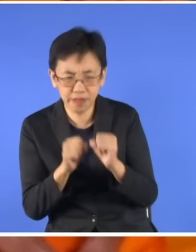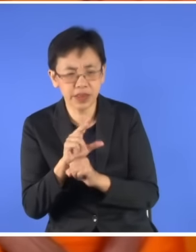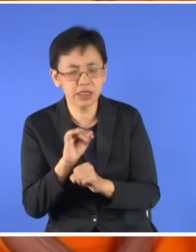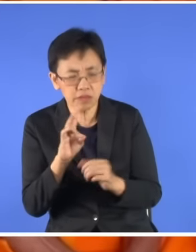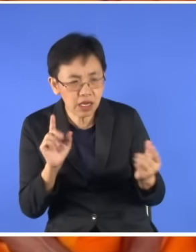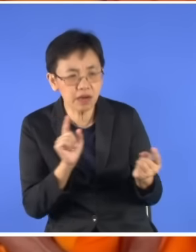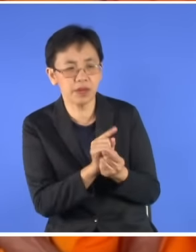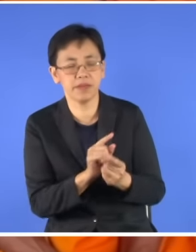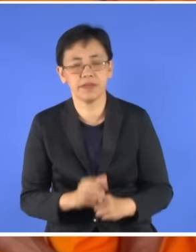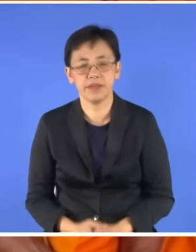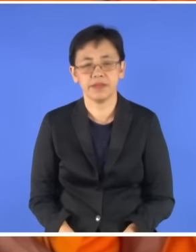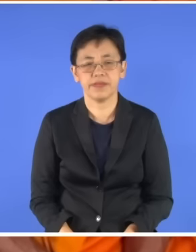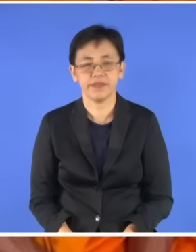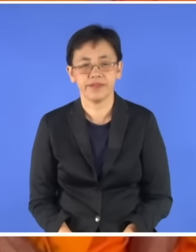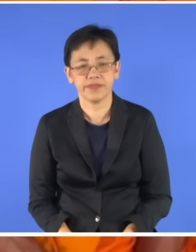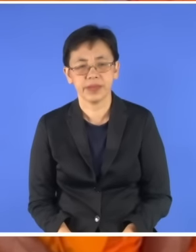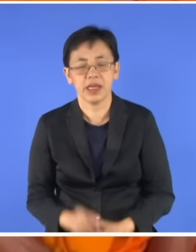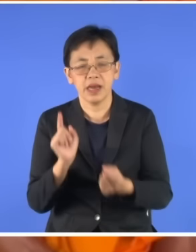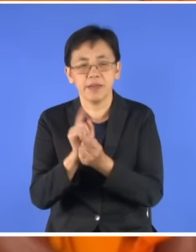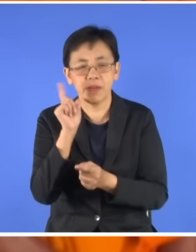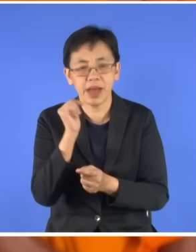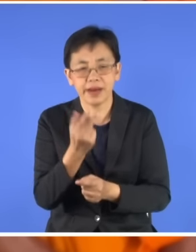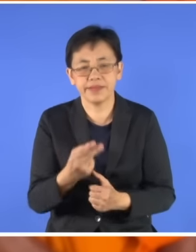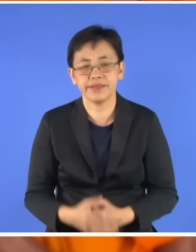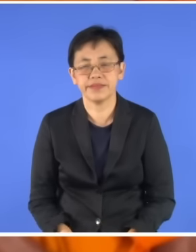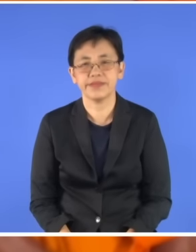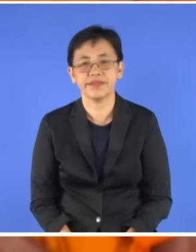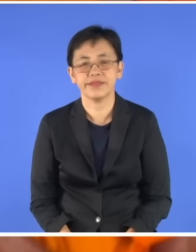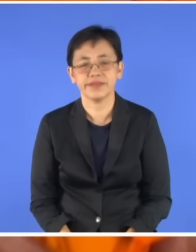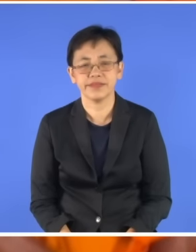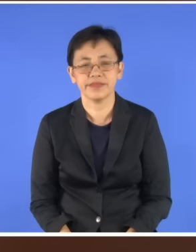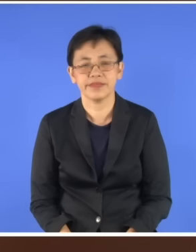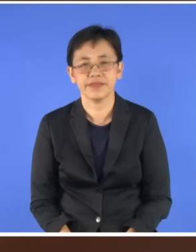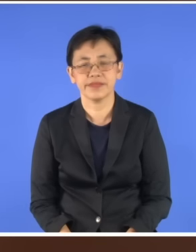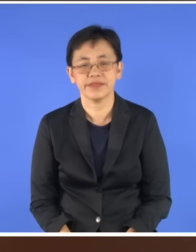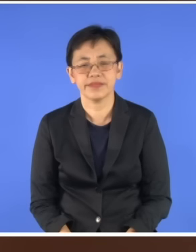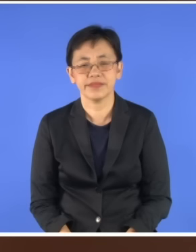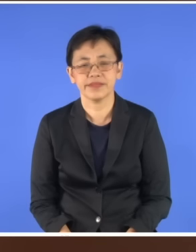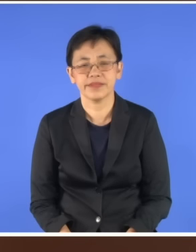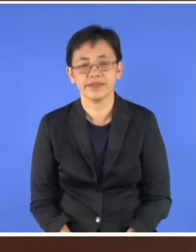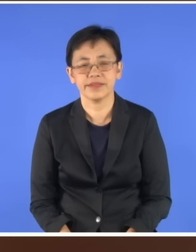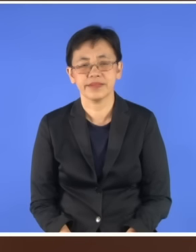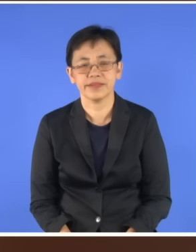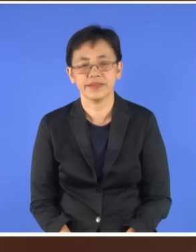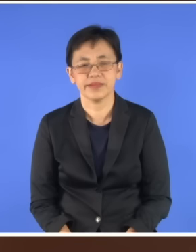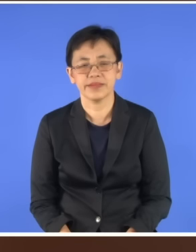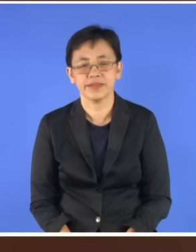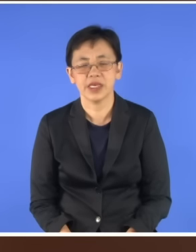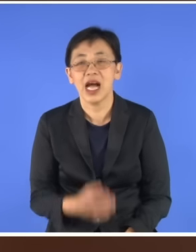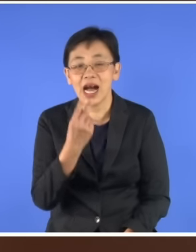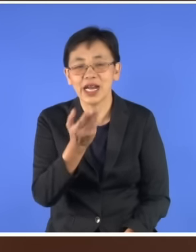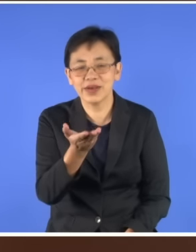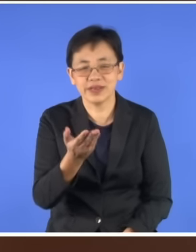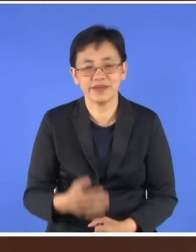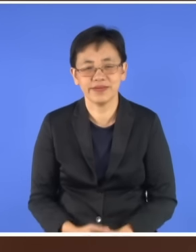อแม่นะครับเอาเจอแม่นะเจอแม่ก่อนอันนี้อย่าเพิ่งมาแหมบอกไม่ทันเมื่อกี้หาจังหวะจะบอกแล้วบอกไม่ทันนี่นะฮะนี่ฮะนี่นี่นี่จังหว